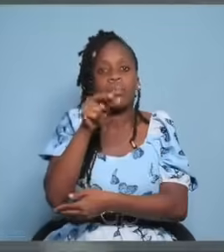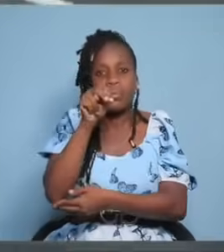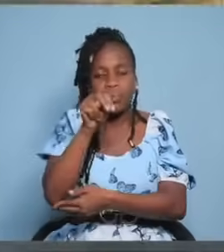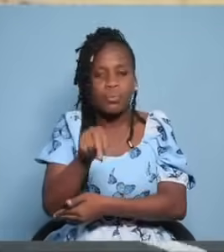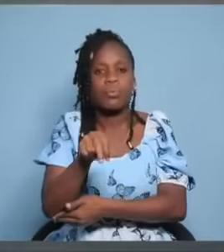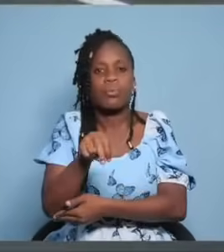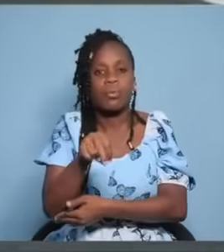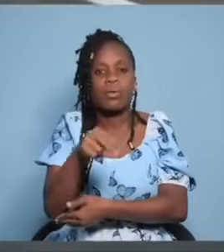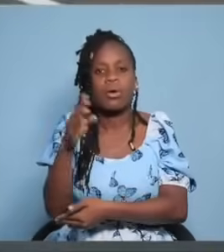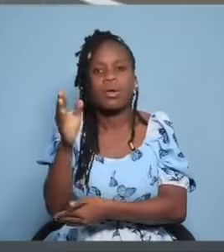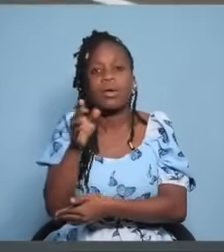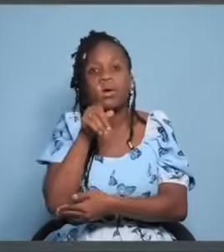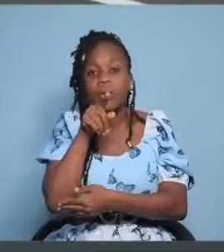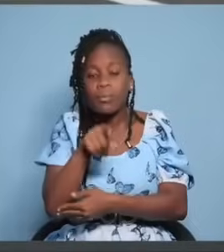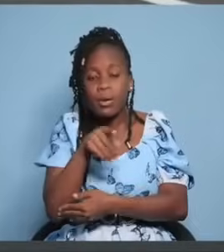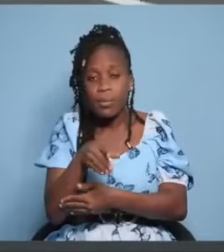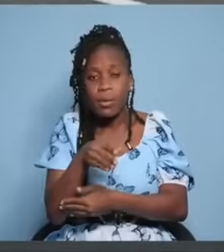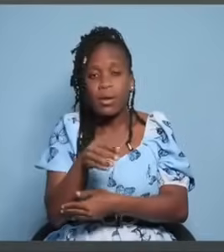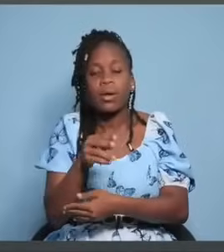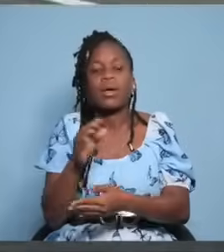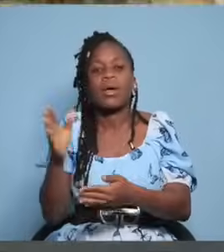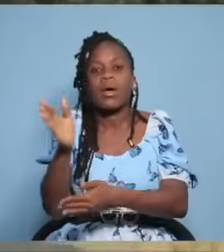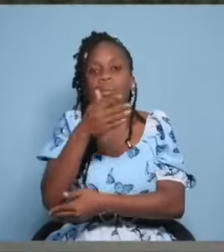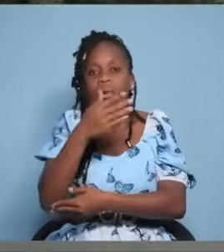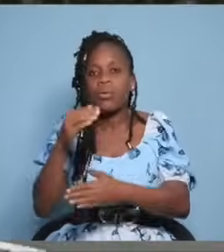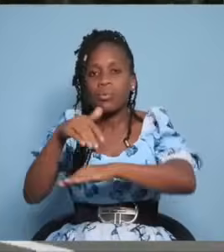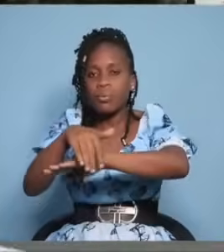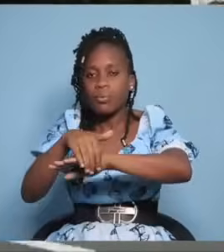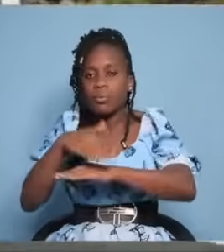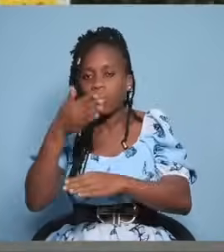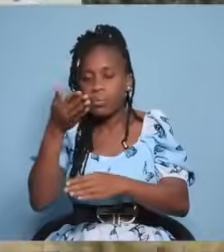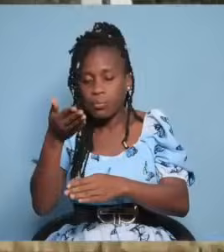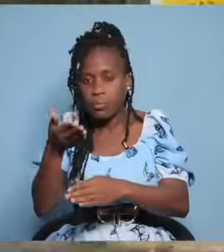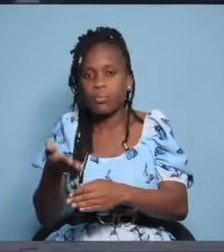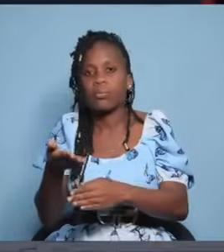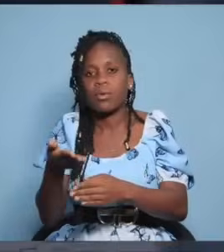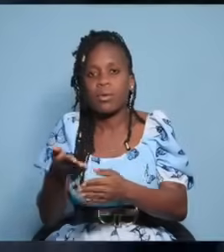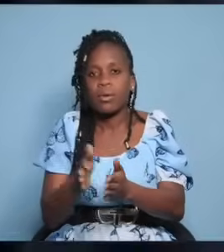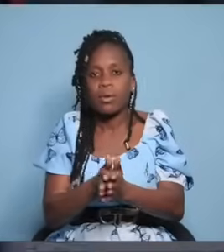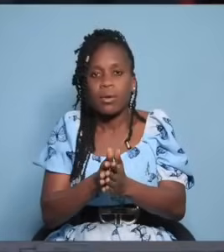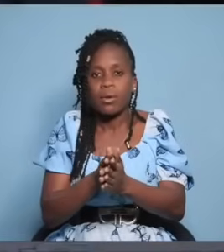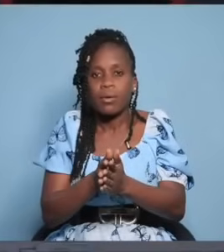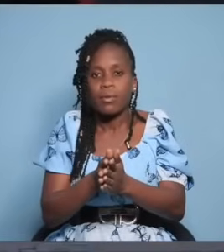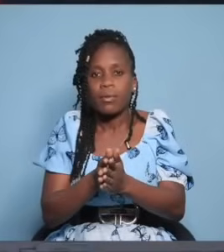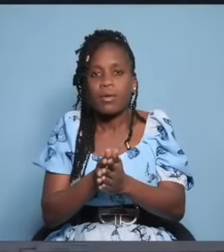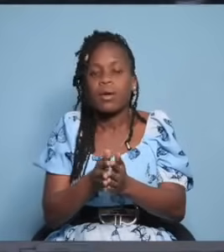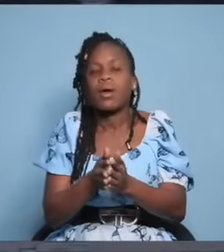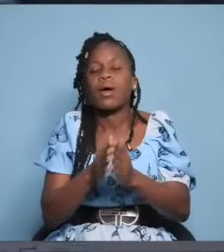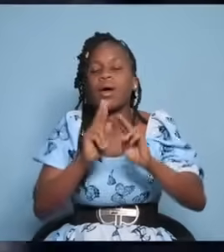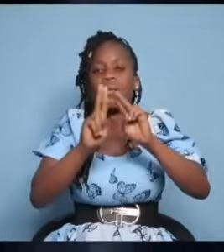Uholanzi akiwa pale, balozi wa Uingereza alikuwa pale, umeona, mataifa